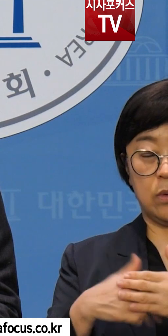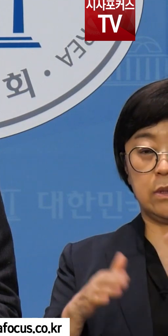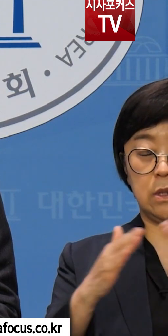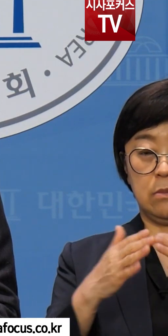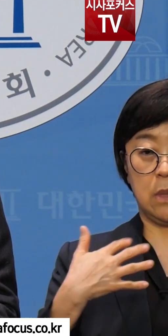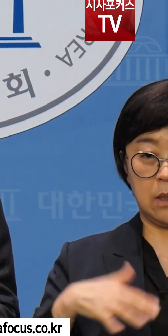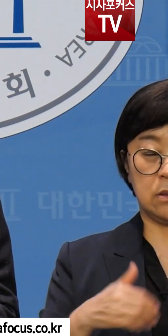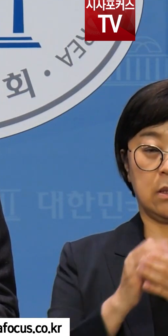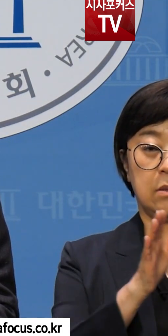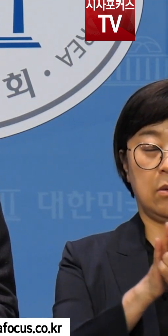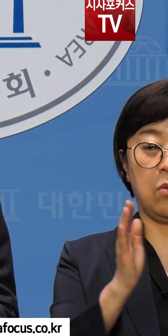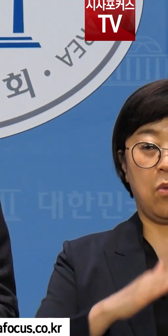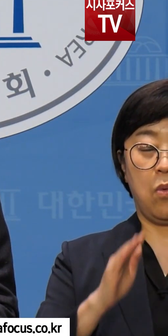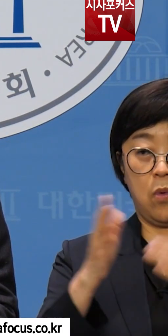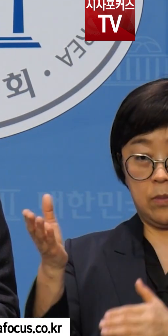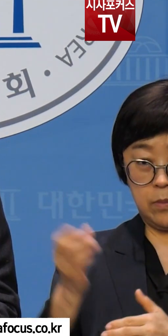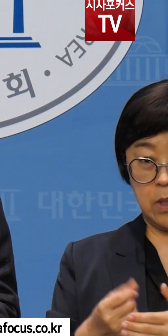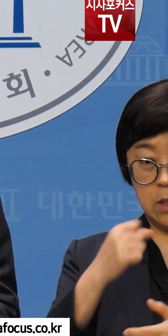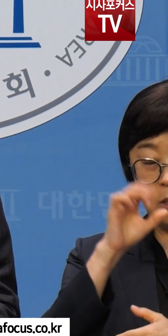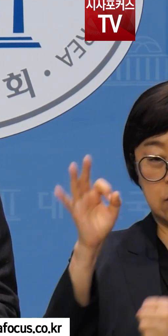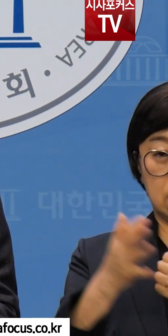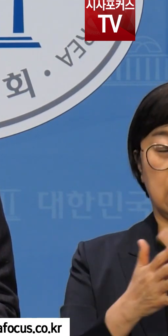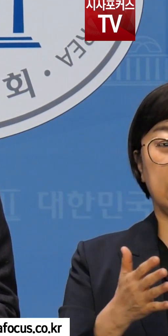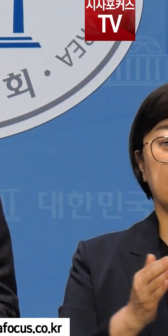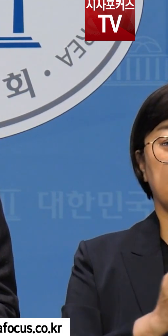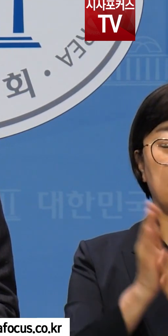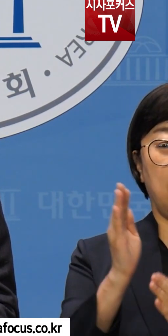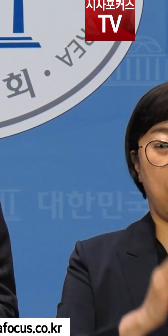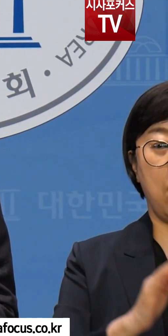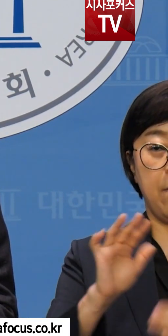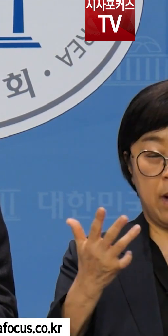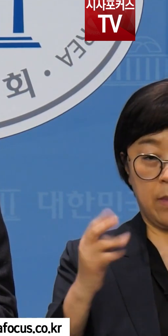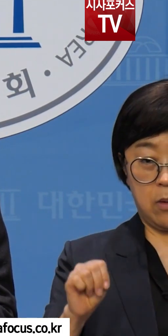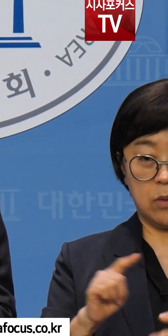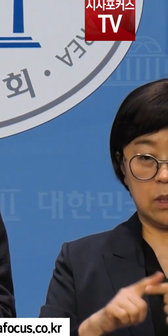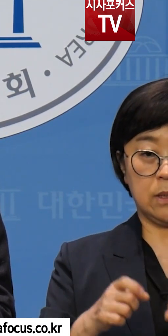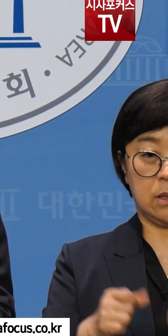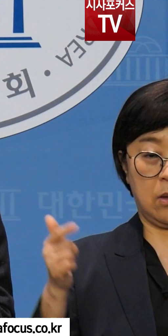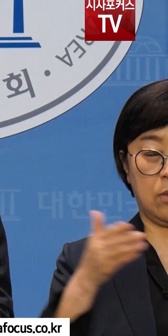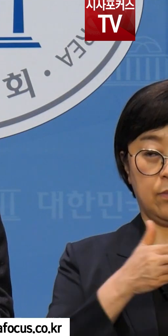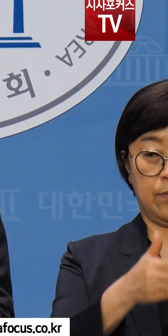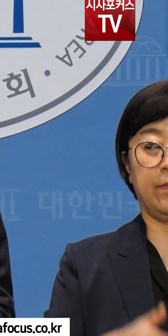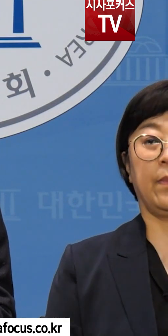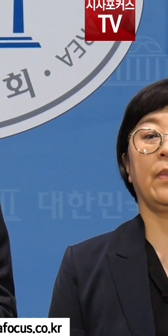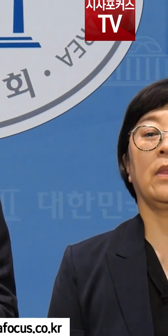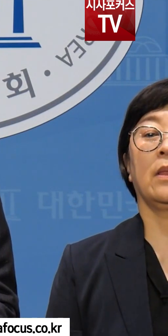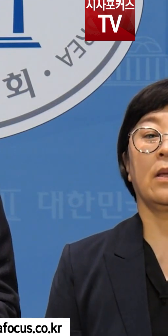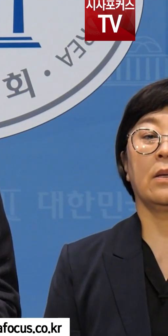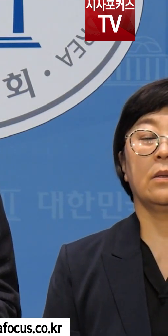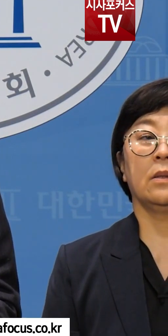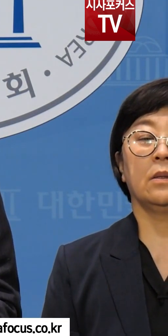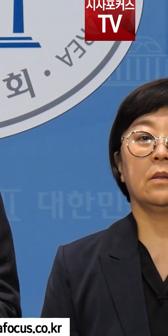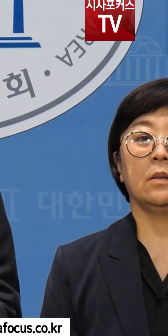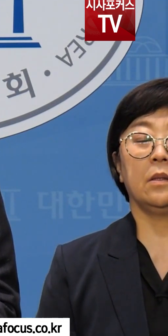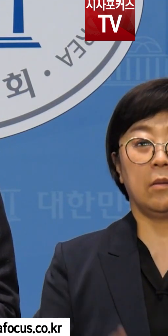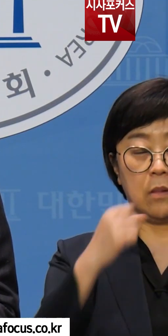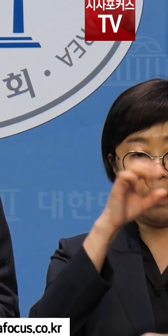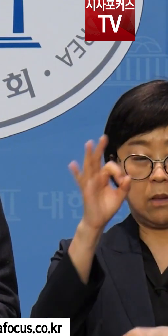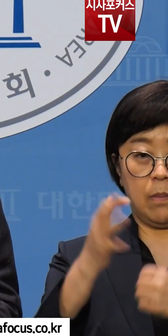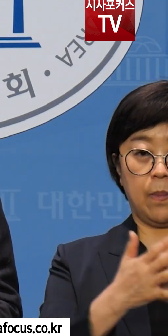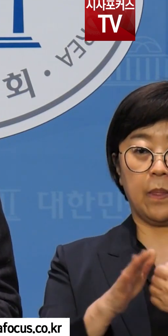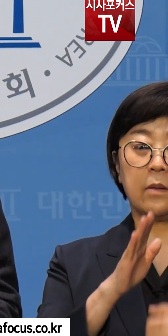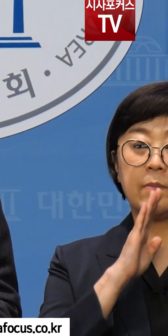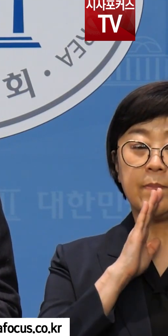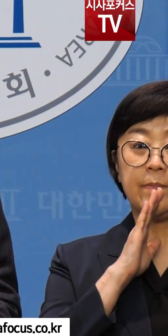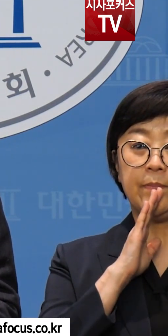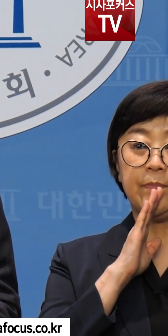주거약자 지원, 공공임대를 위한 민생예산 1조 800여억 원의 증액을 요구하겠습니다. 이런 예산들